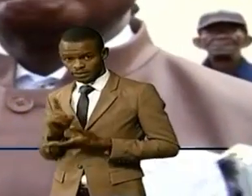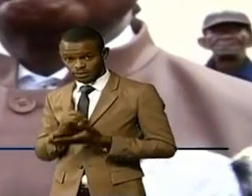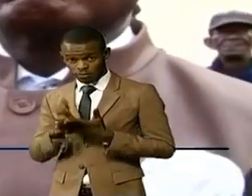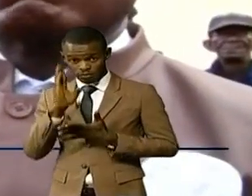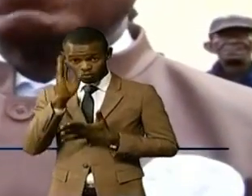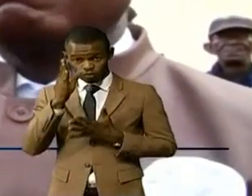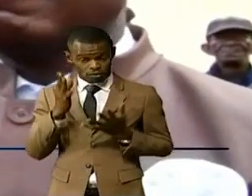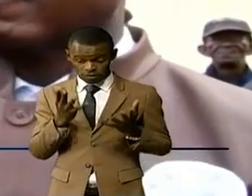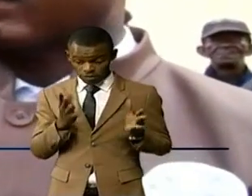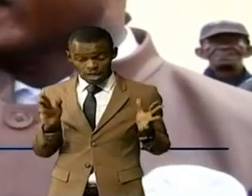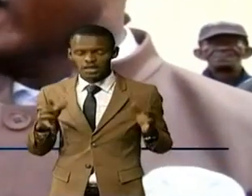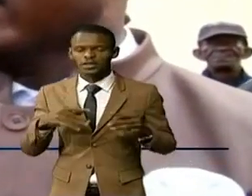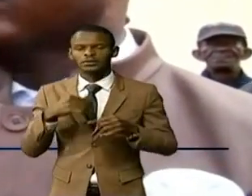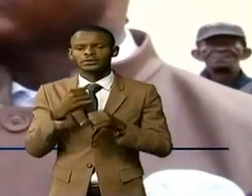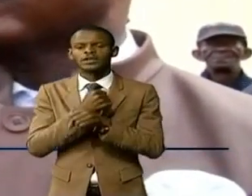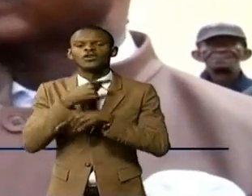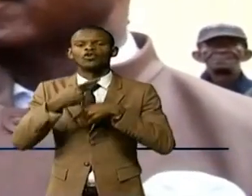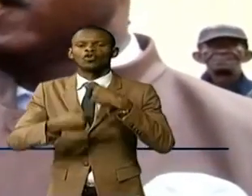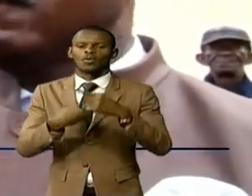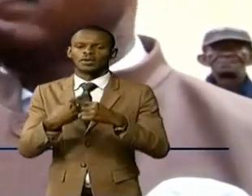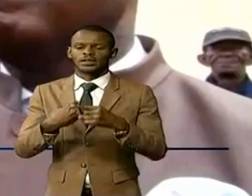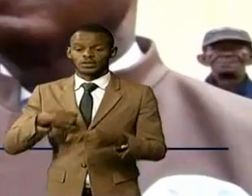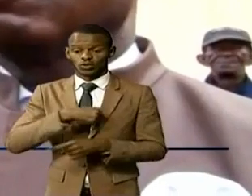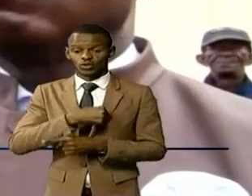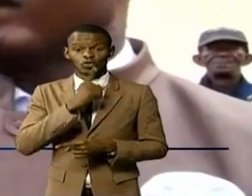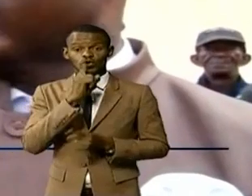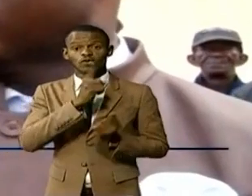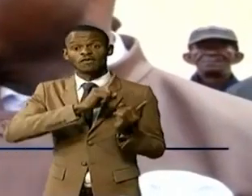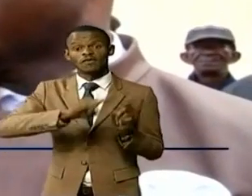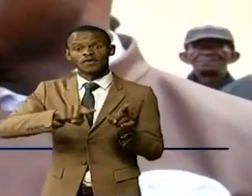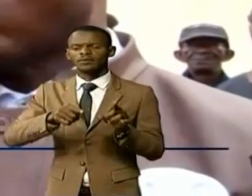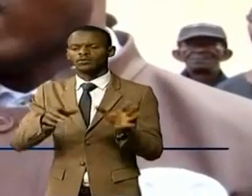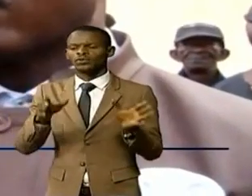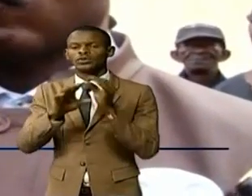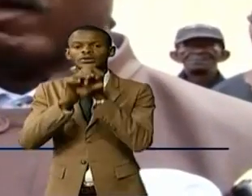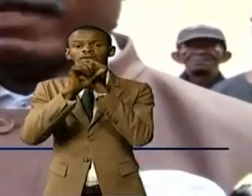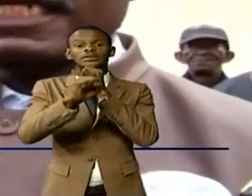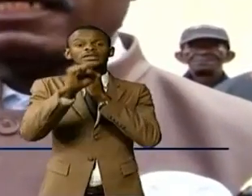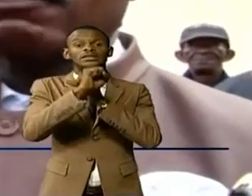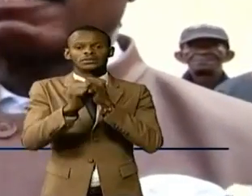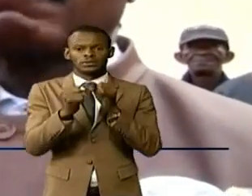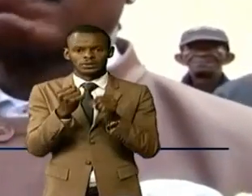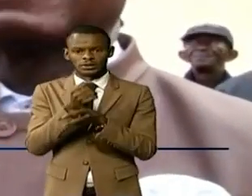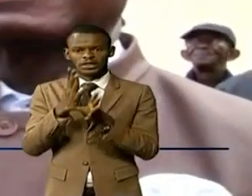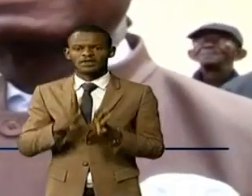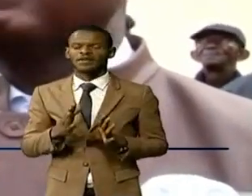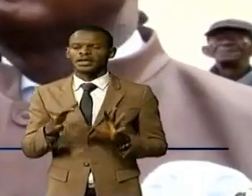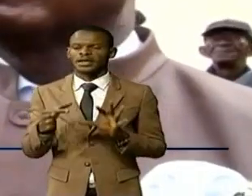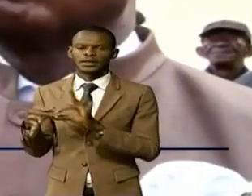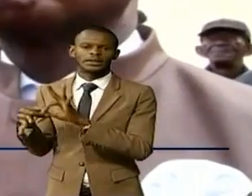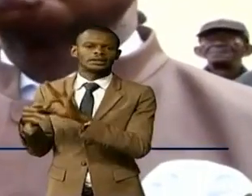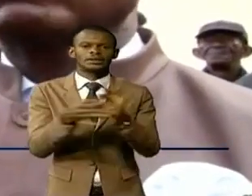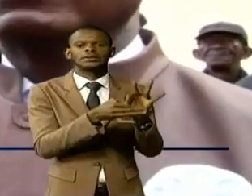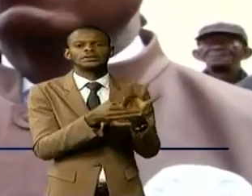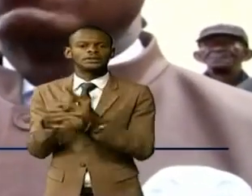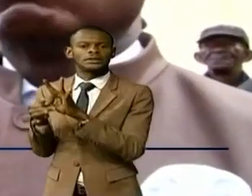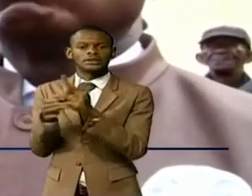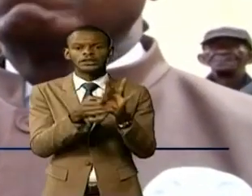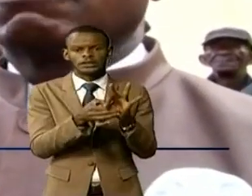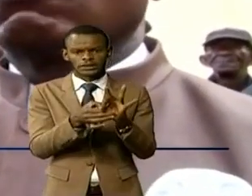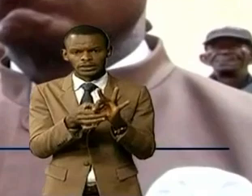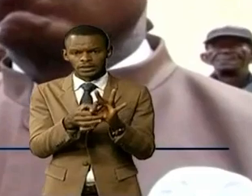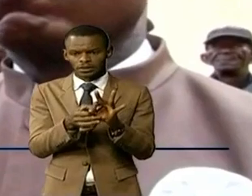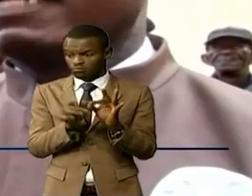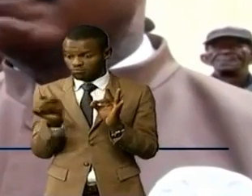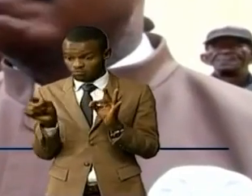venus pour sensibiliser les travailleurs, d'être unis, de représenter un espoir pour l'avenir de la cimenterie. Vu qu'aujourd'hui, tous